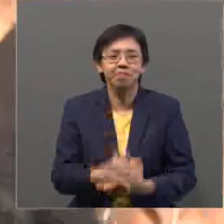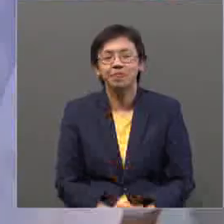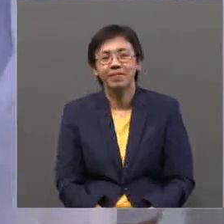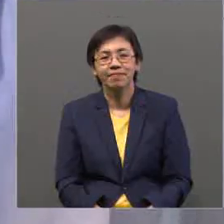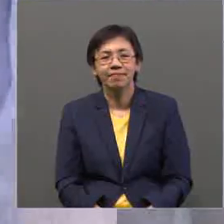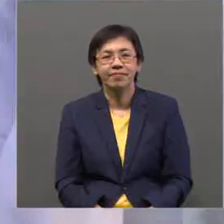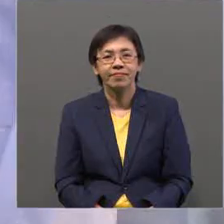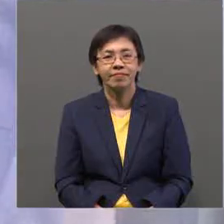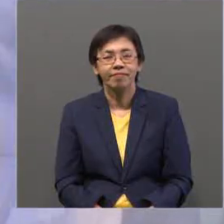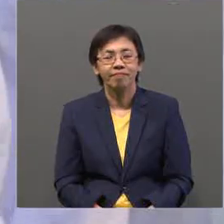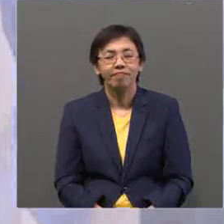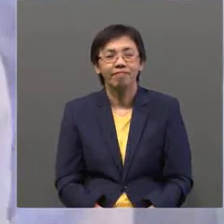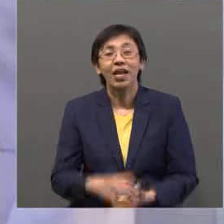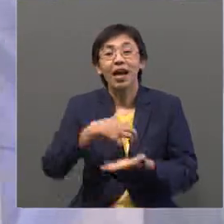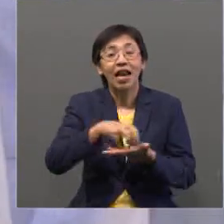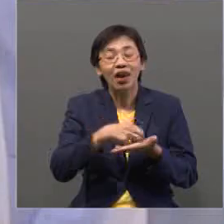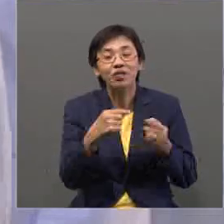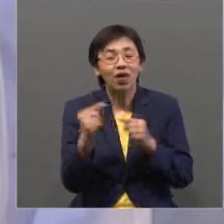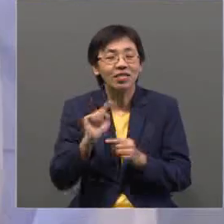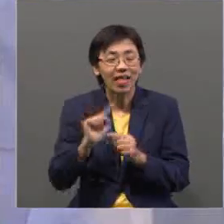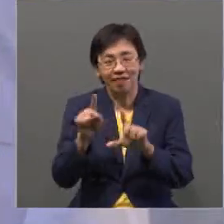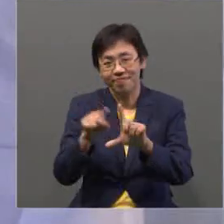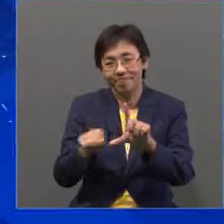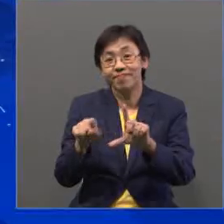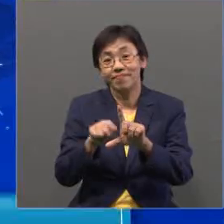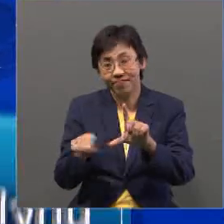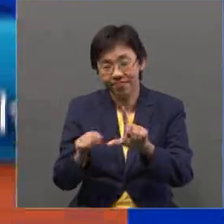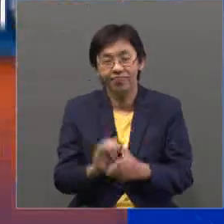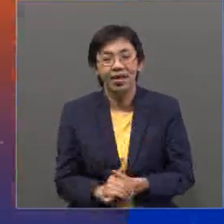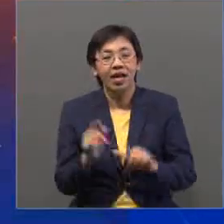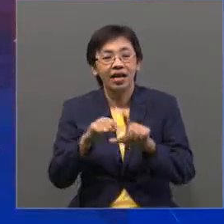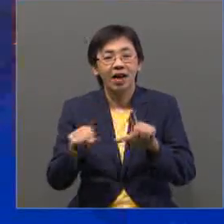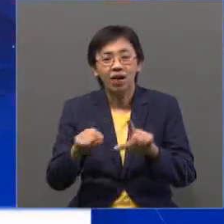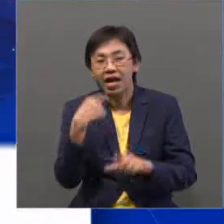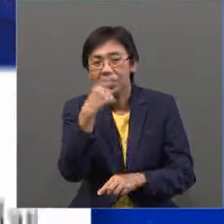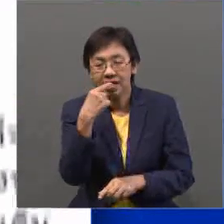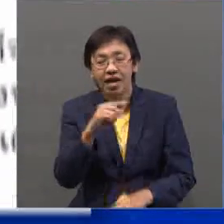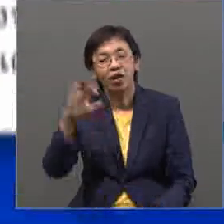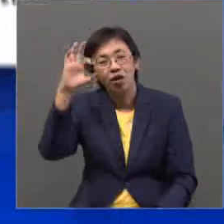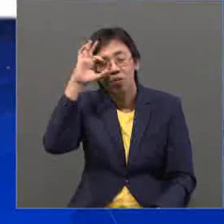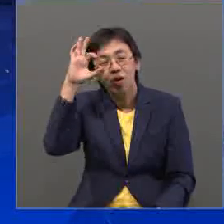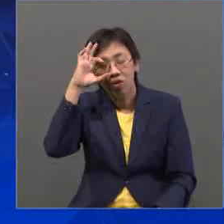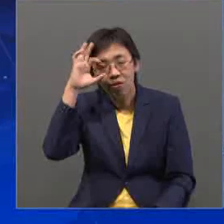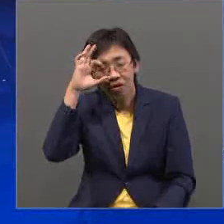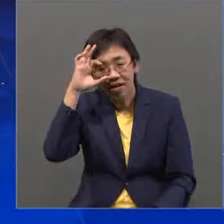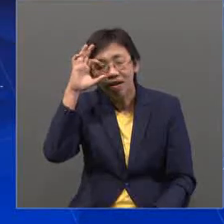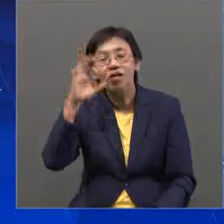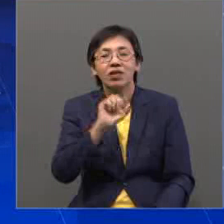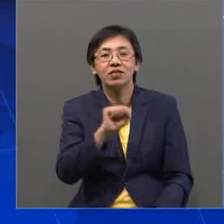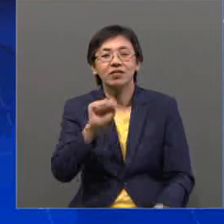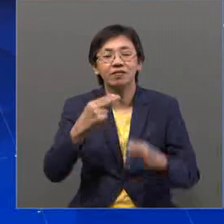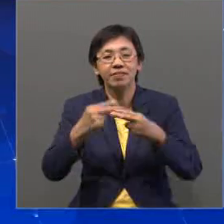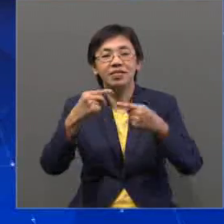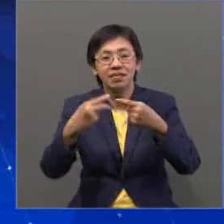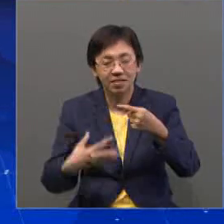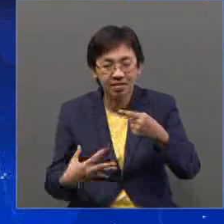หมดนะครับอ่ามาดูอีกฝั่งนึงนะครับถ้าทางฝั่งของ 9ไกลนะครับผู้ที่ออกมาให้ข้อมูลเนี่ยก็คือทางคุณวิโรจน์และขนาดที่สอนบัญชี